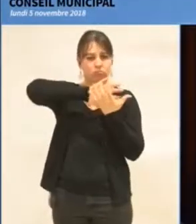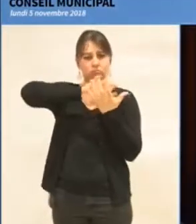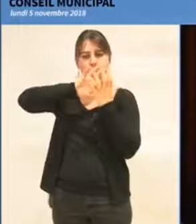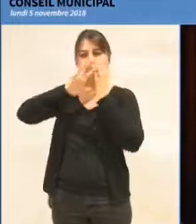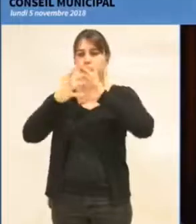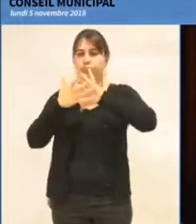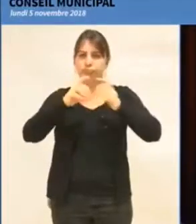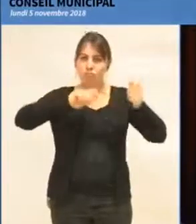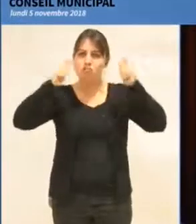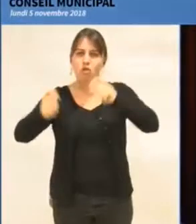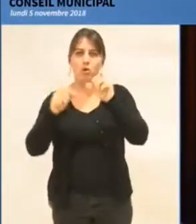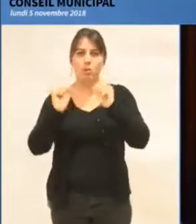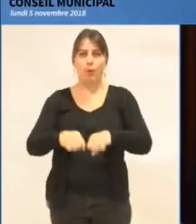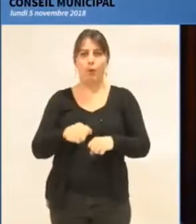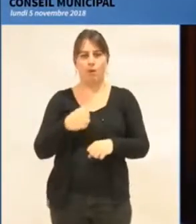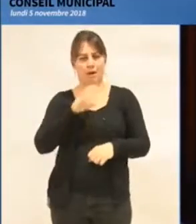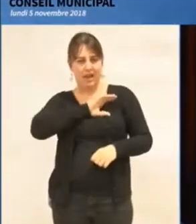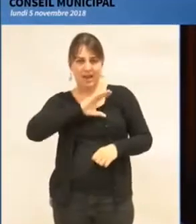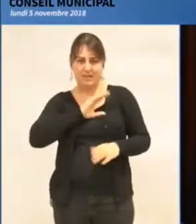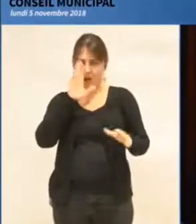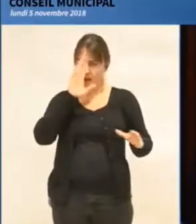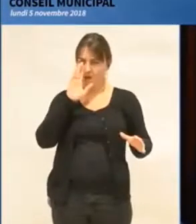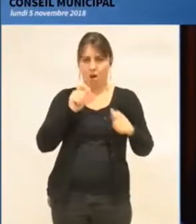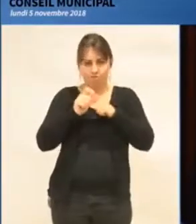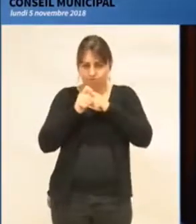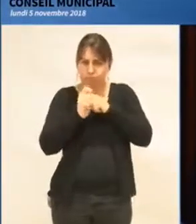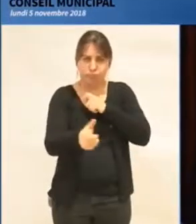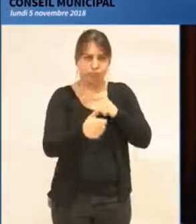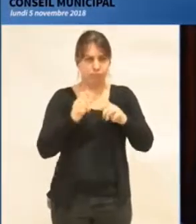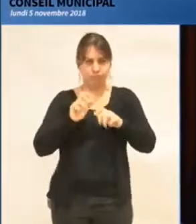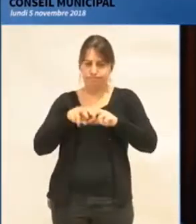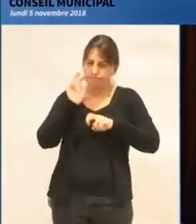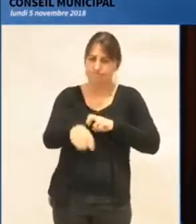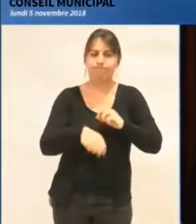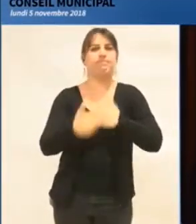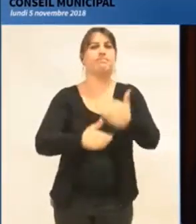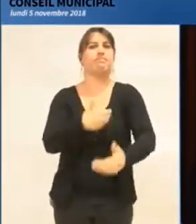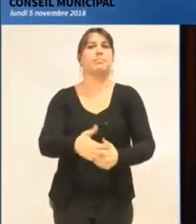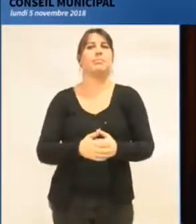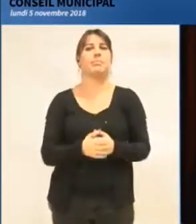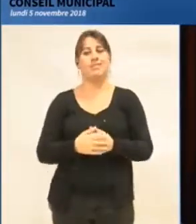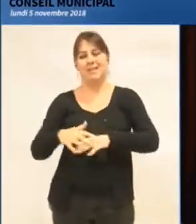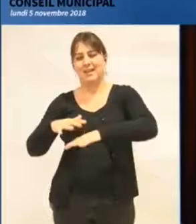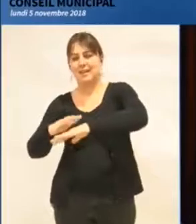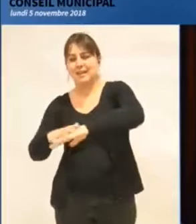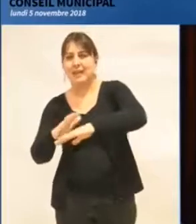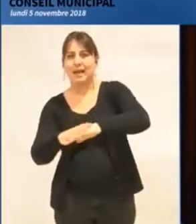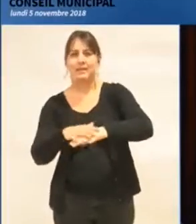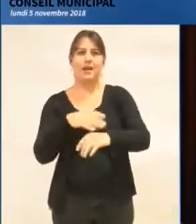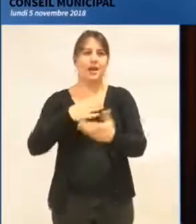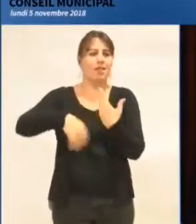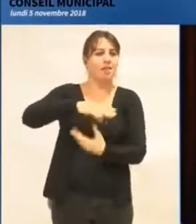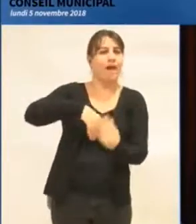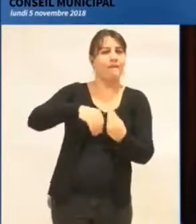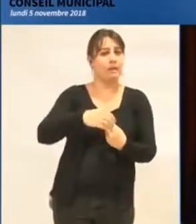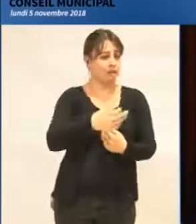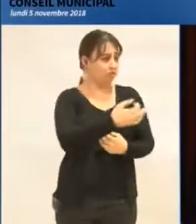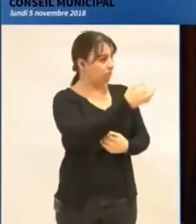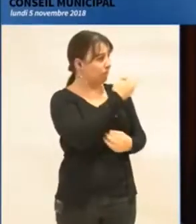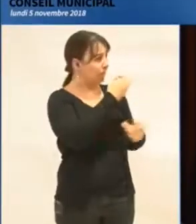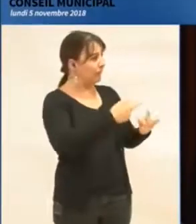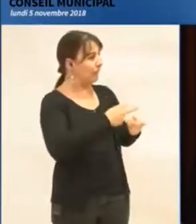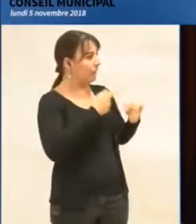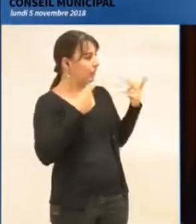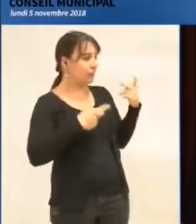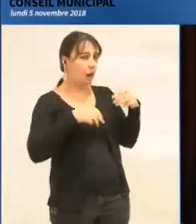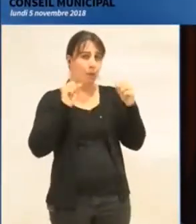nous pouvons passer à autre chose. Enfin, la situation des trafics et des quartiers, vous l'avez dit, peut être portée